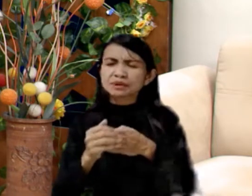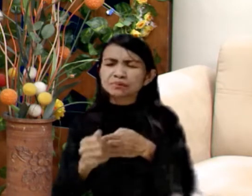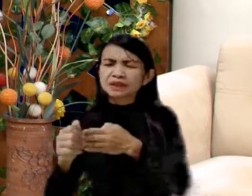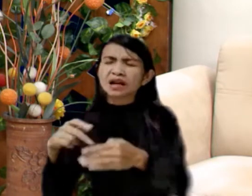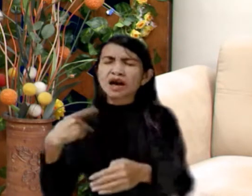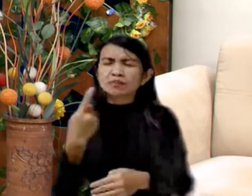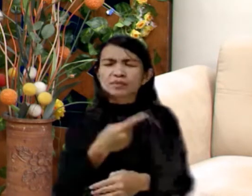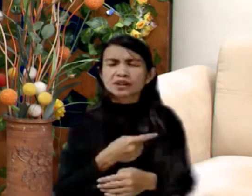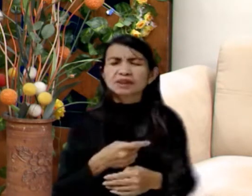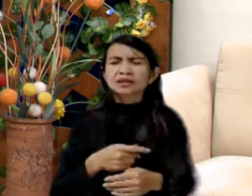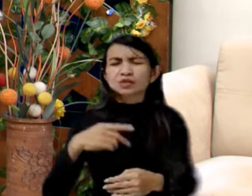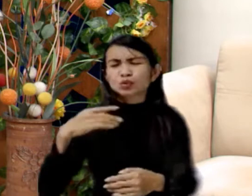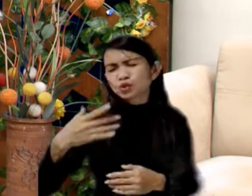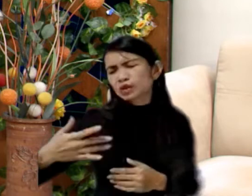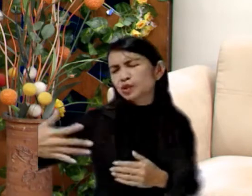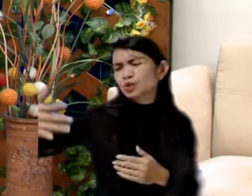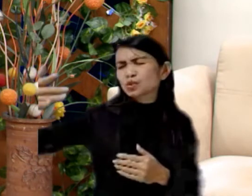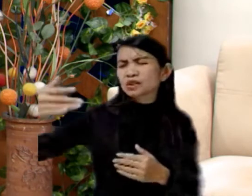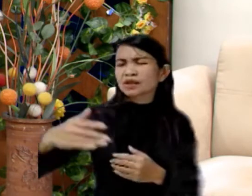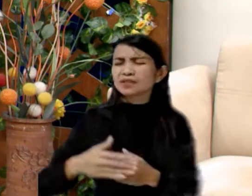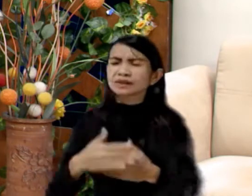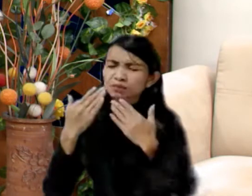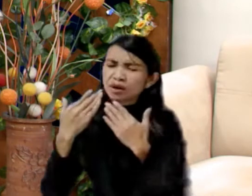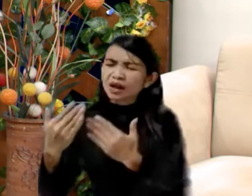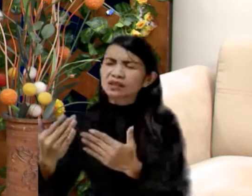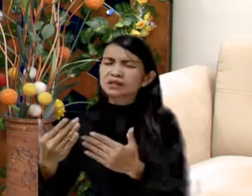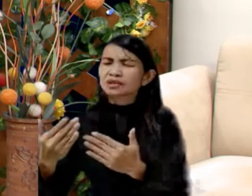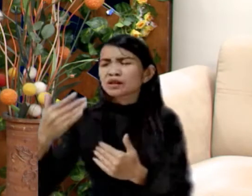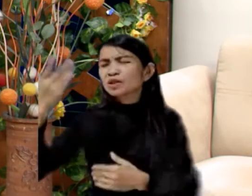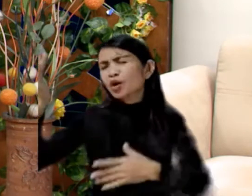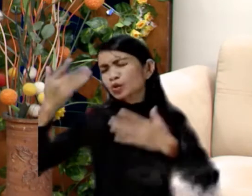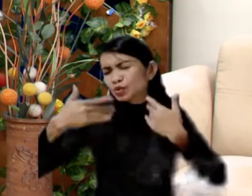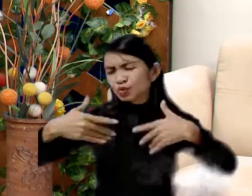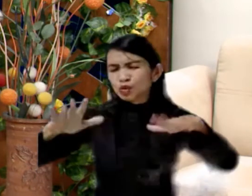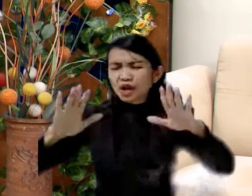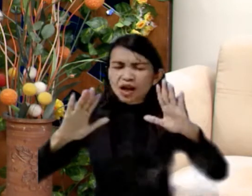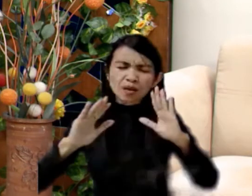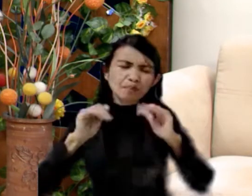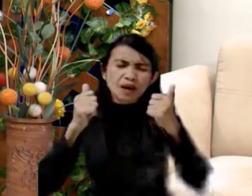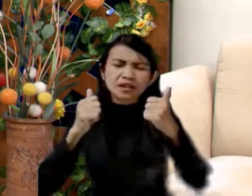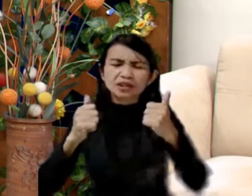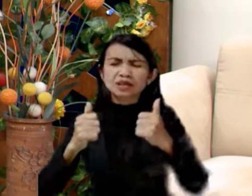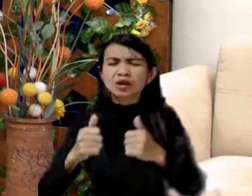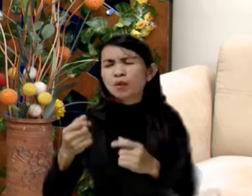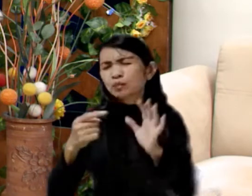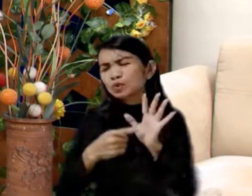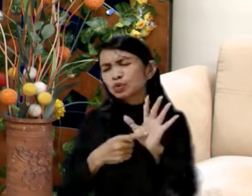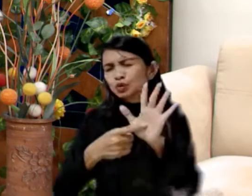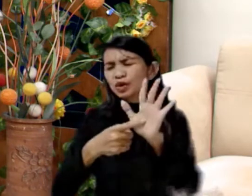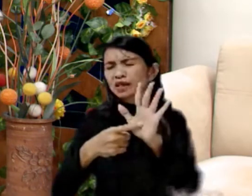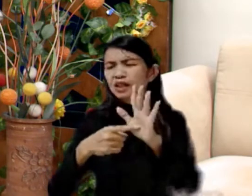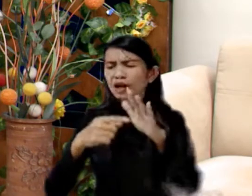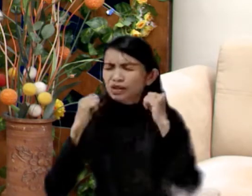Engkau sudah begitu baik. Engkau sedang menunjukkan kebaikan-Mu. Dan Engkau